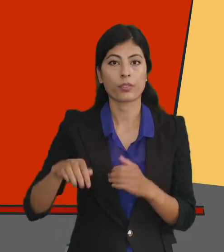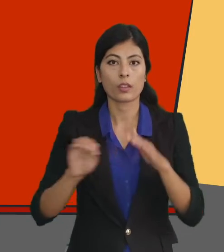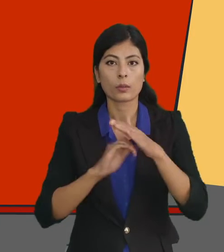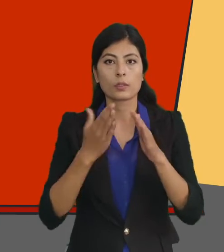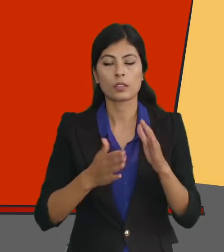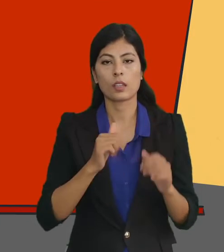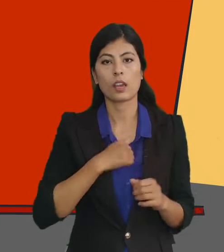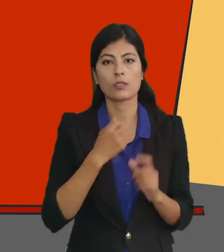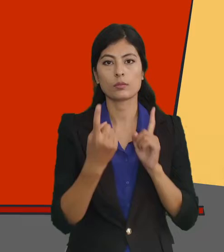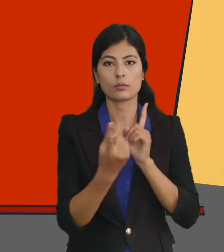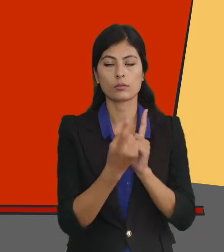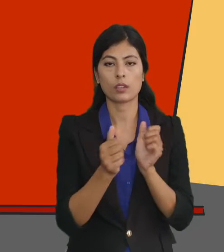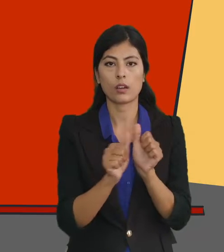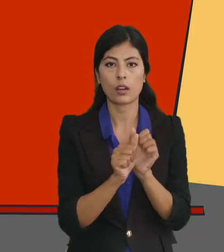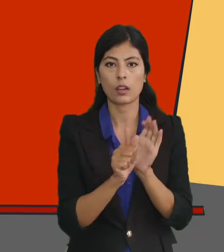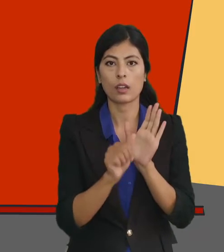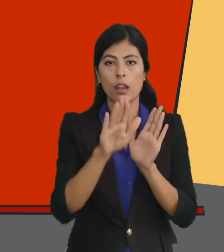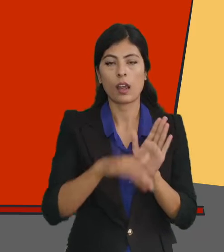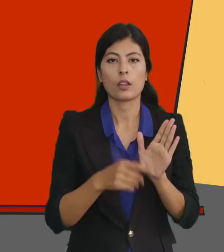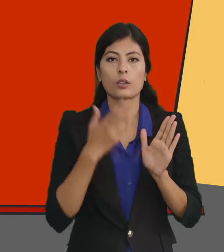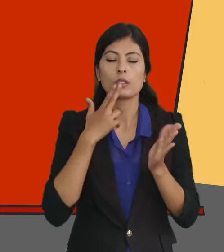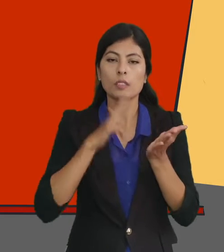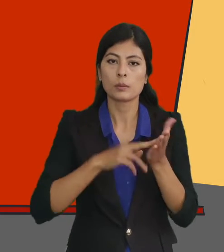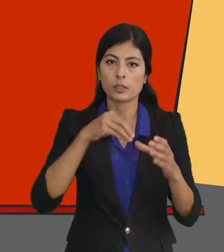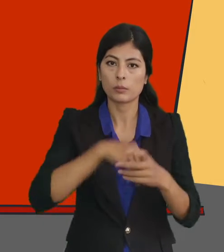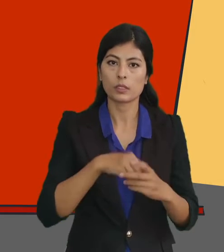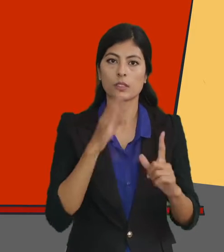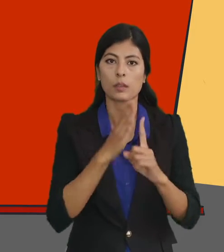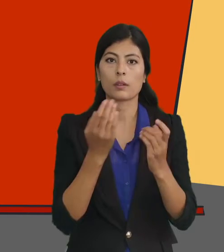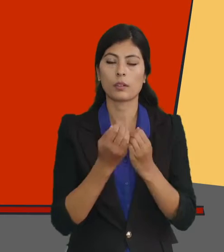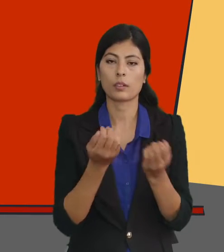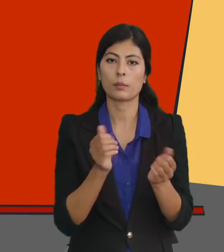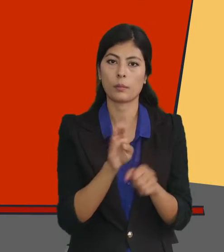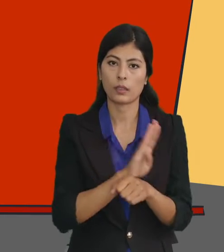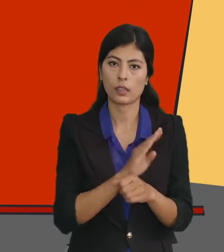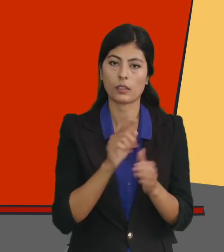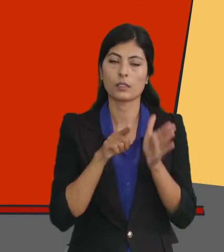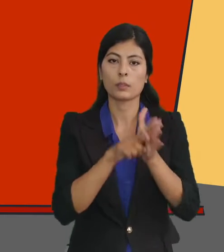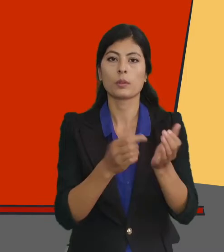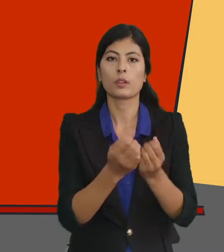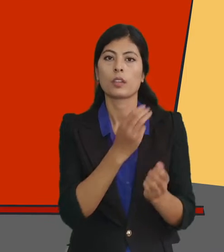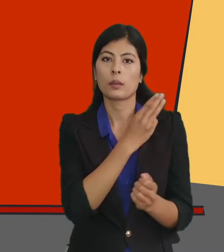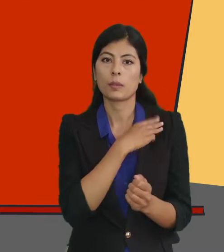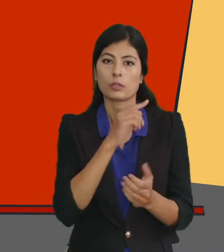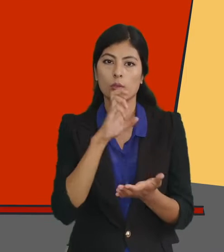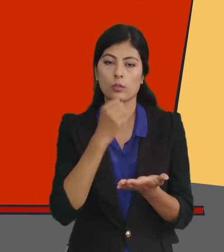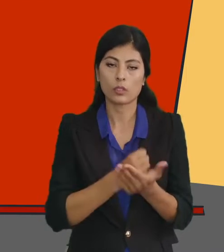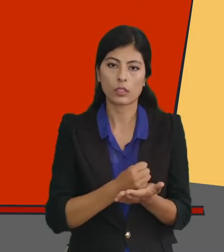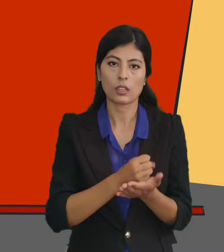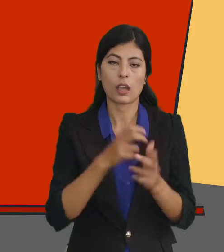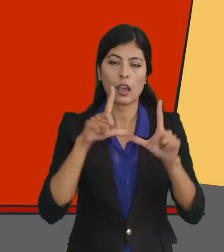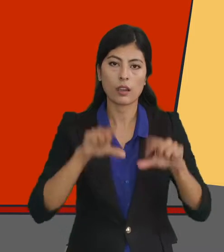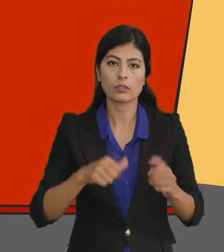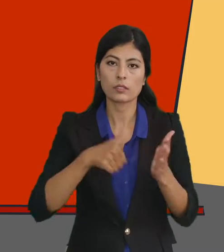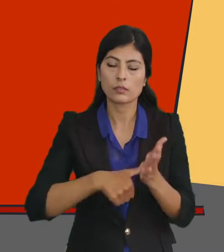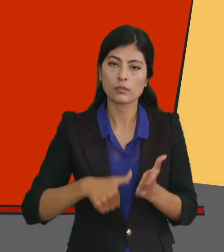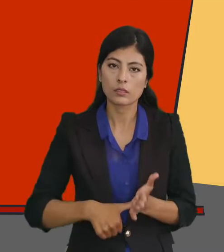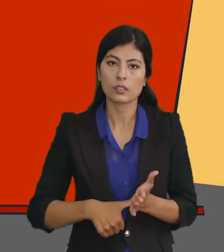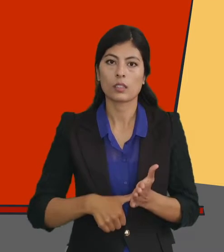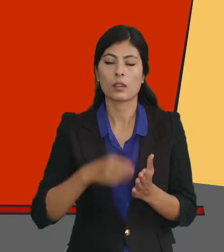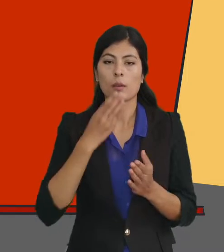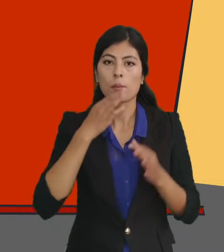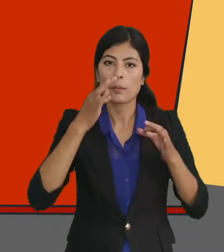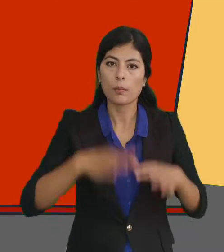न्यायिक समिति द्वारा अपना समक्ष पड़ल निवेदन पर कार्यवाही करते समय निवेदन के दर्ता तेहन विवाद के आवश्यक जाँच